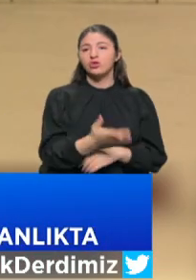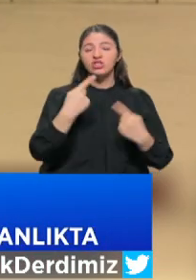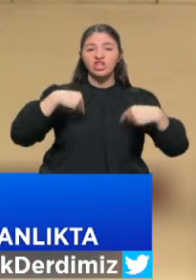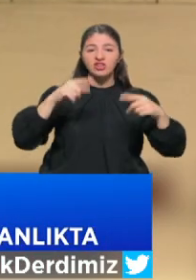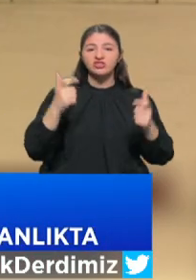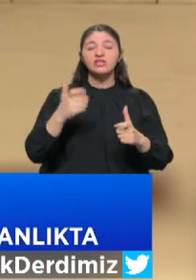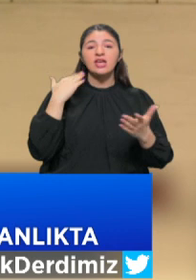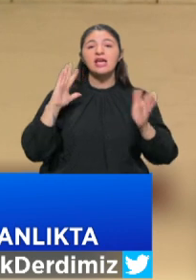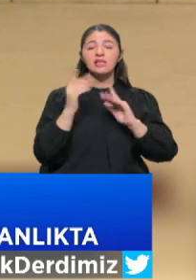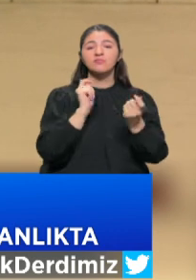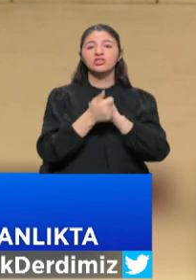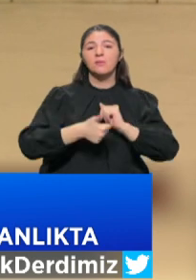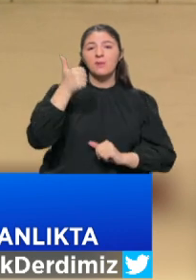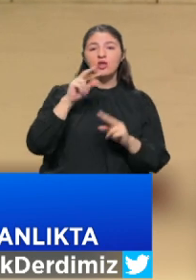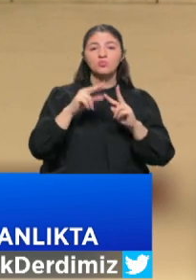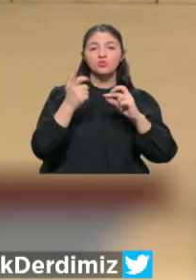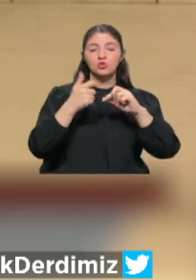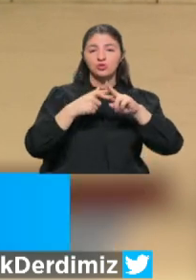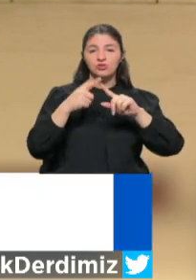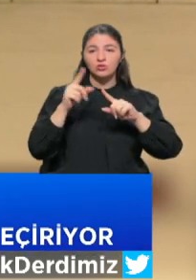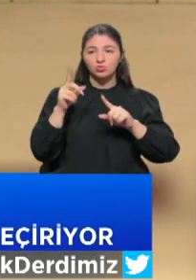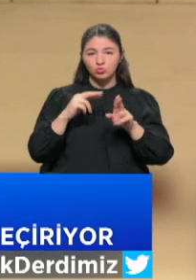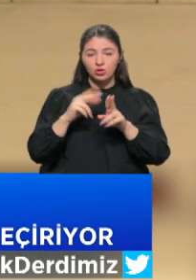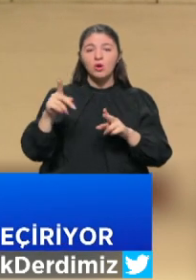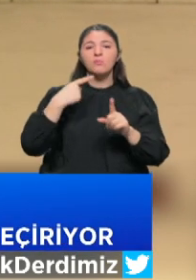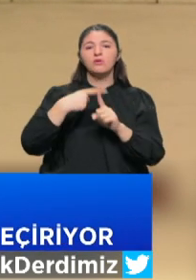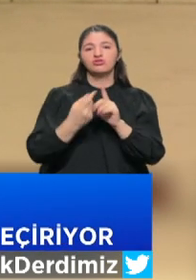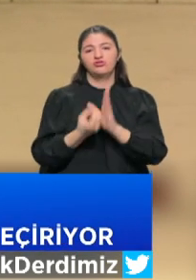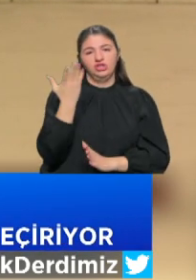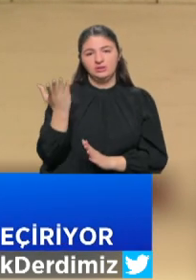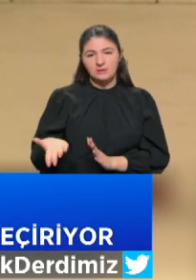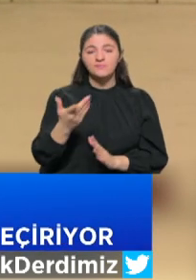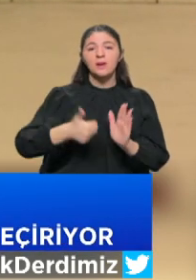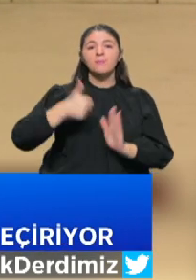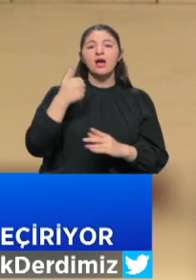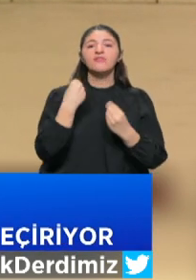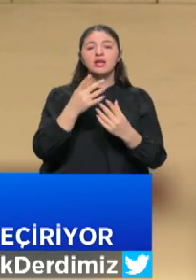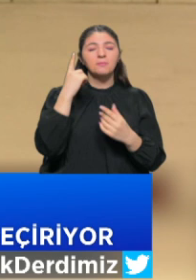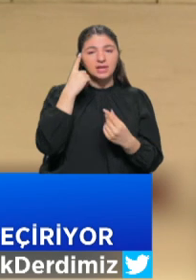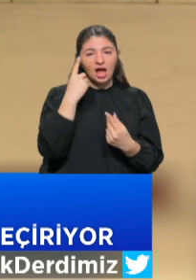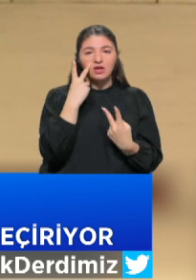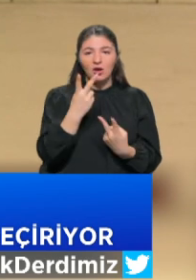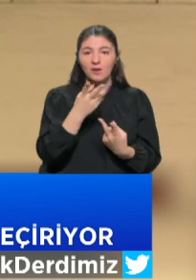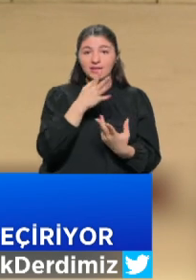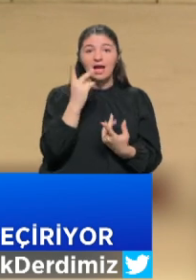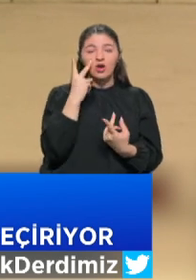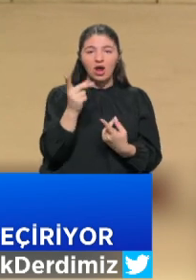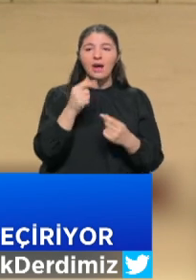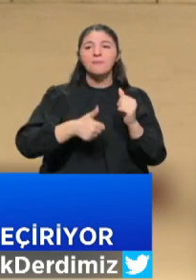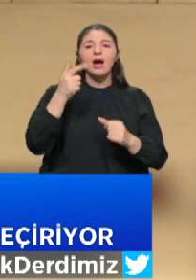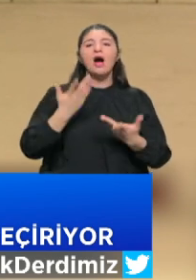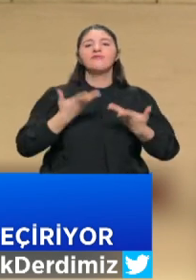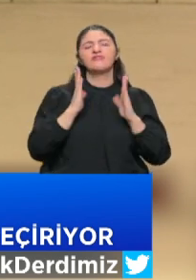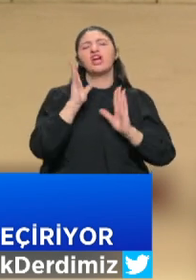çevre şehircilik ve iklim değişikliği Bakanı Murat kurumunda cawwot 19 testi bu çıktı Bakanlığı verdiği bilgiye göre bakan kurum